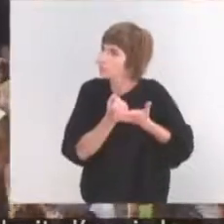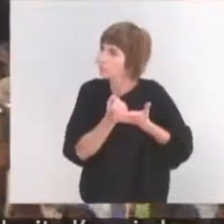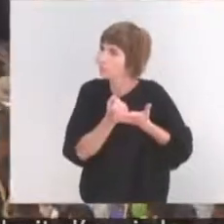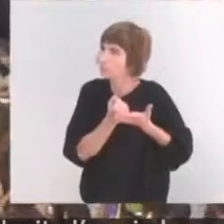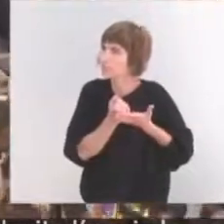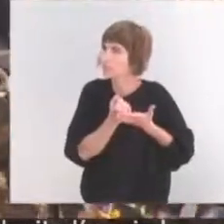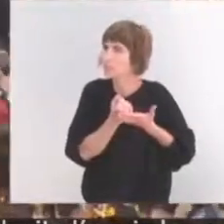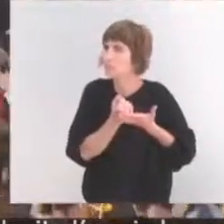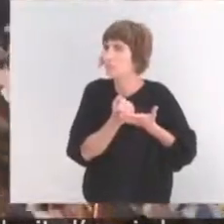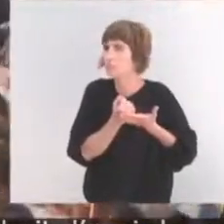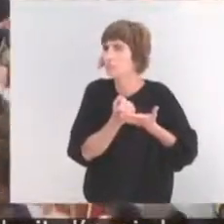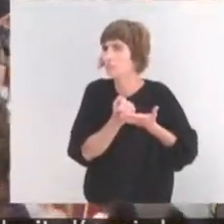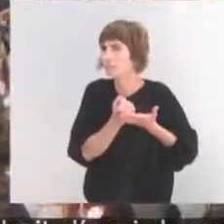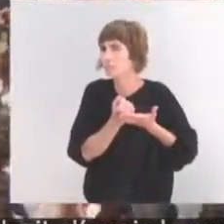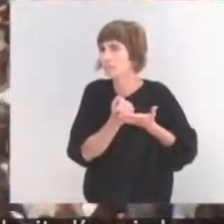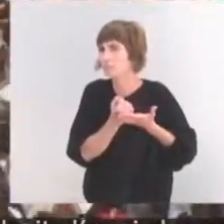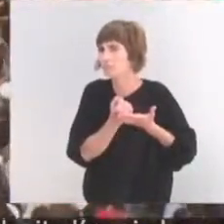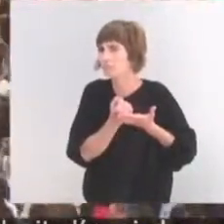Une fois de plus,